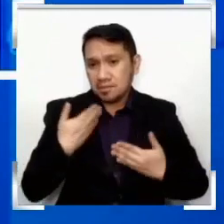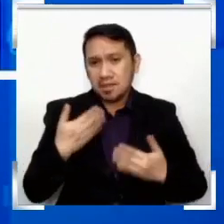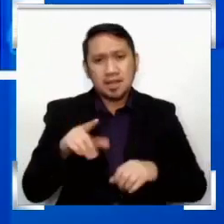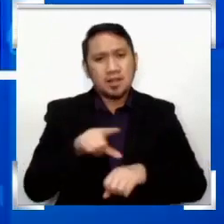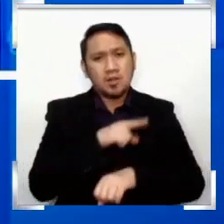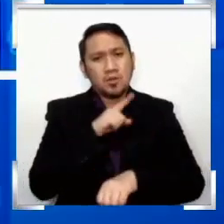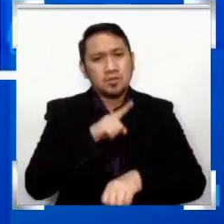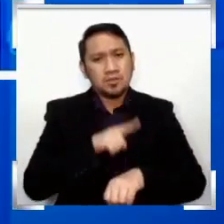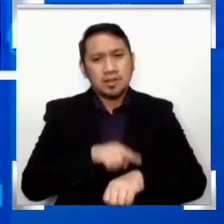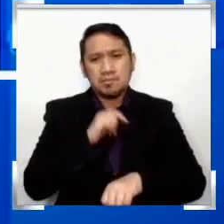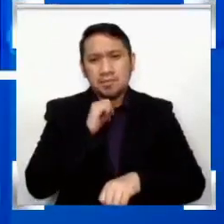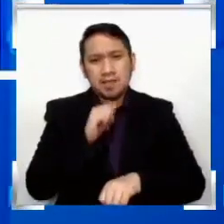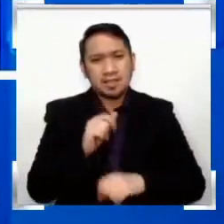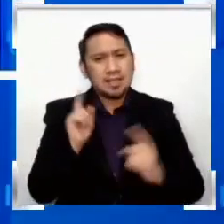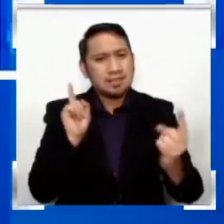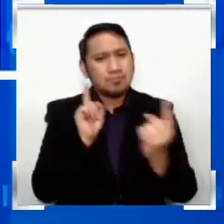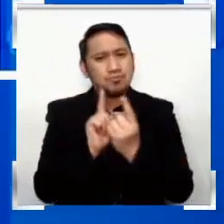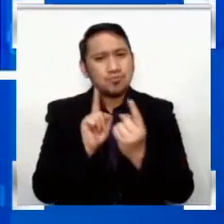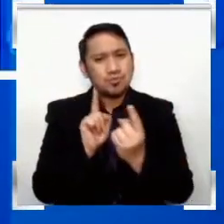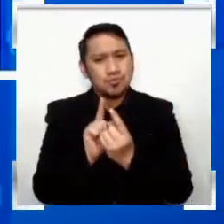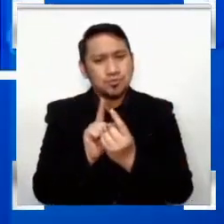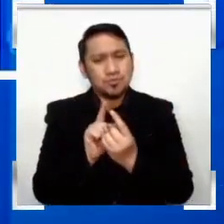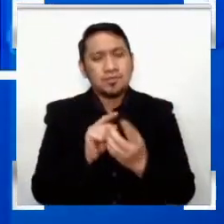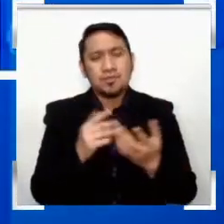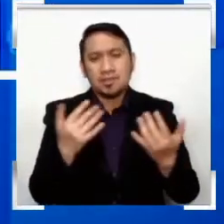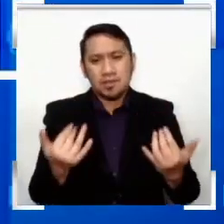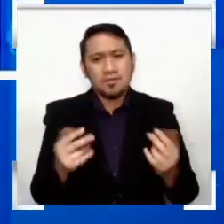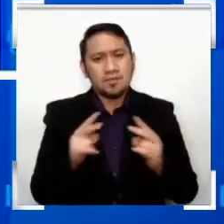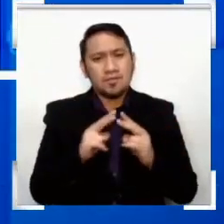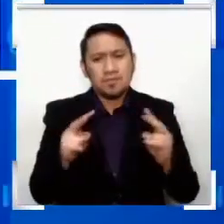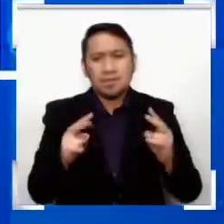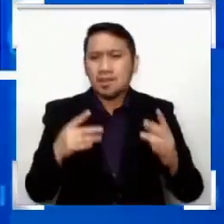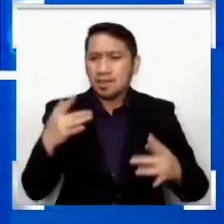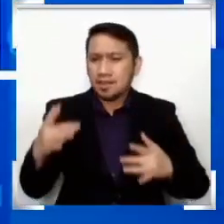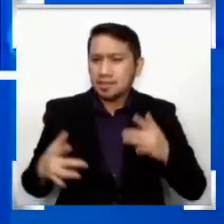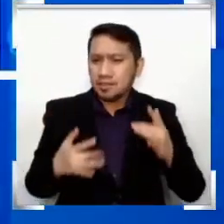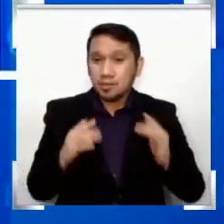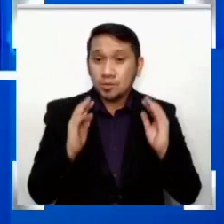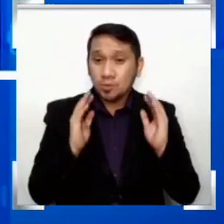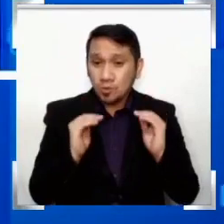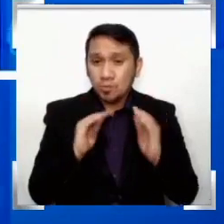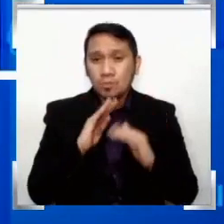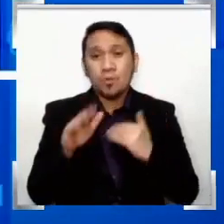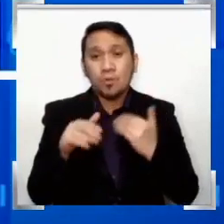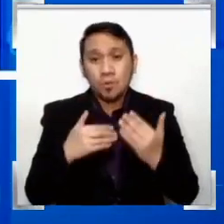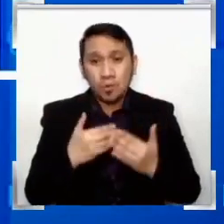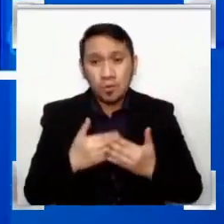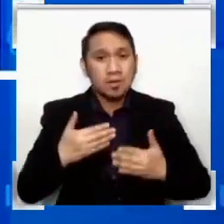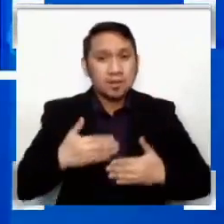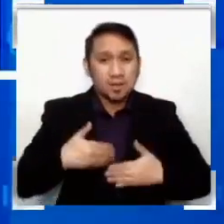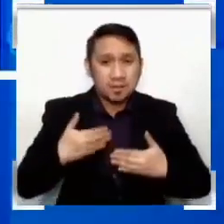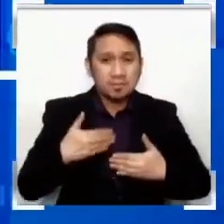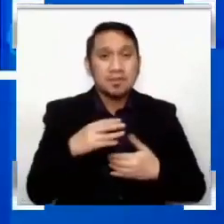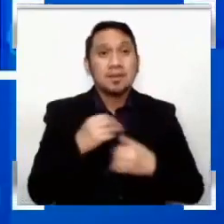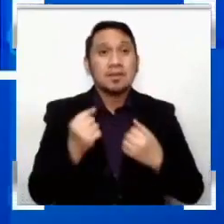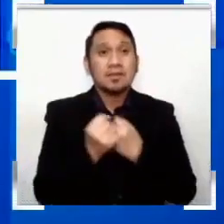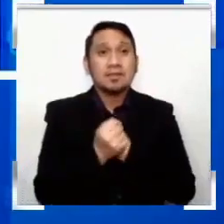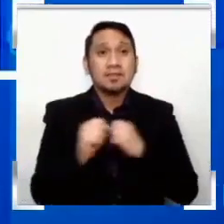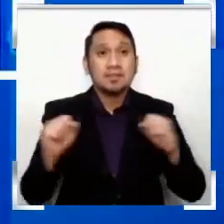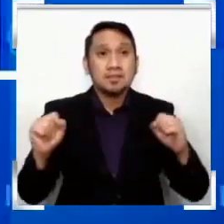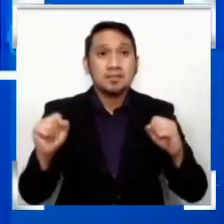lahat. So, very excited ako ngayon. Sana maging masaya lahat lang at safe lahat. Para sa